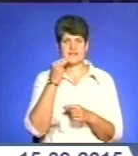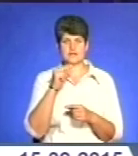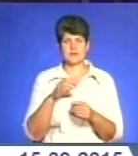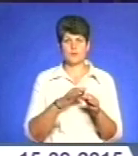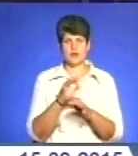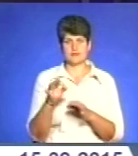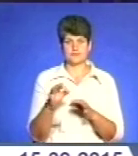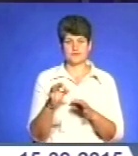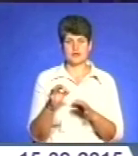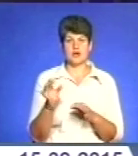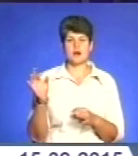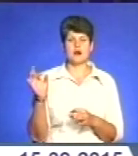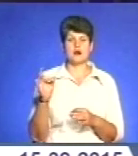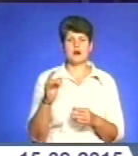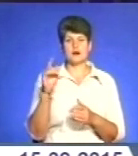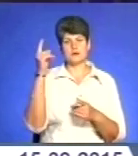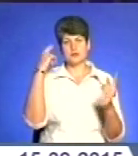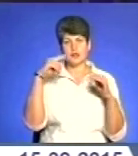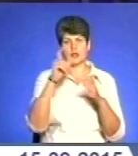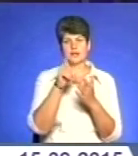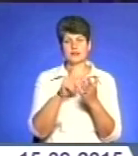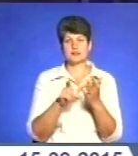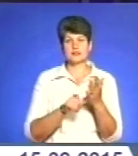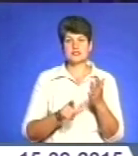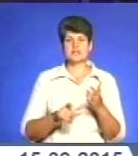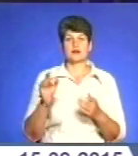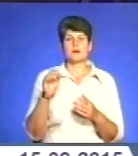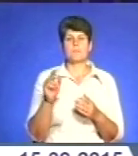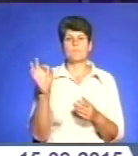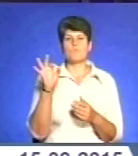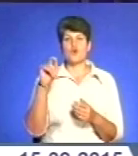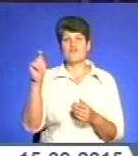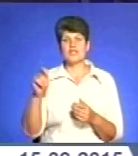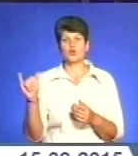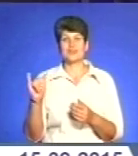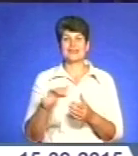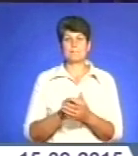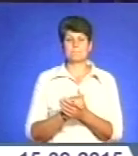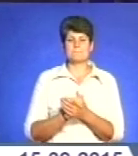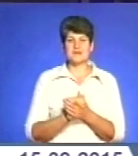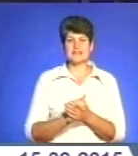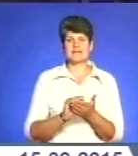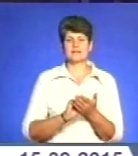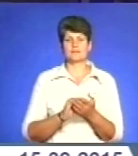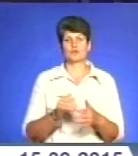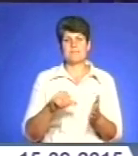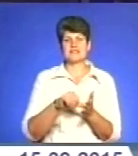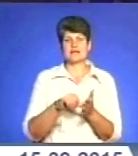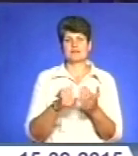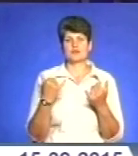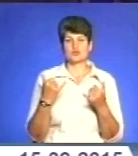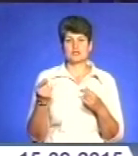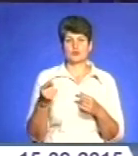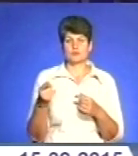Роман Сергія Лойка «Аеропорт». Книжка про війну і мир. Тремтлива проза життя, смерті і надії. Представлена тернопільському читачеві.